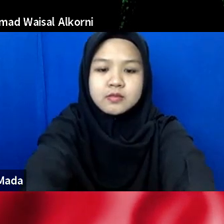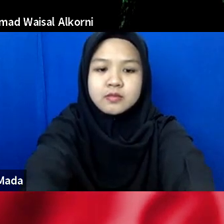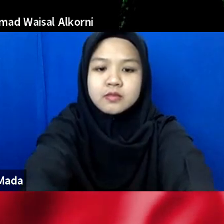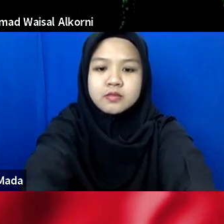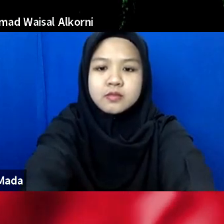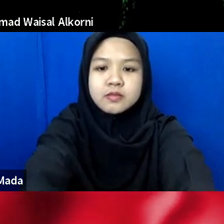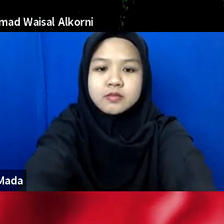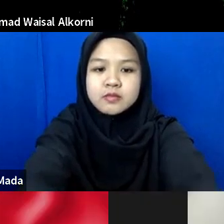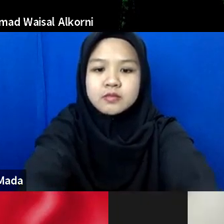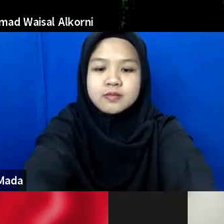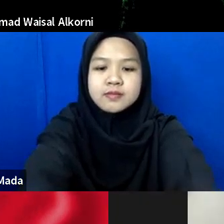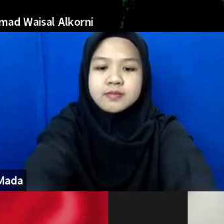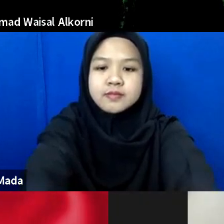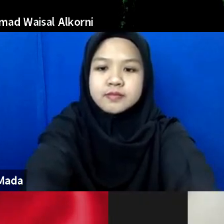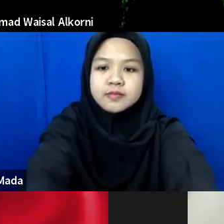itu